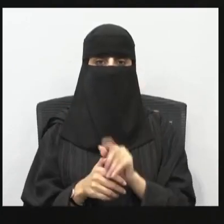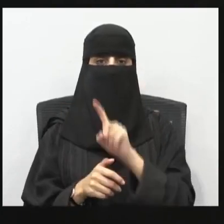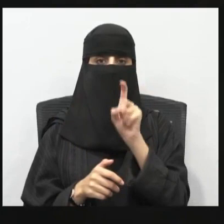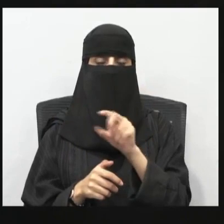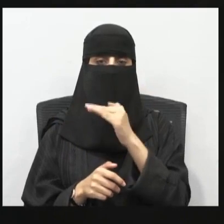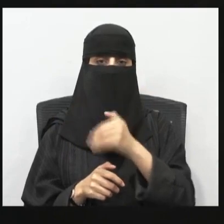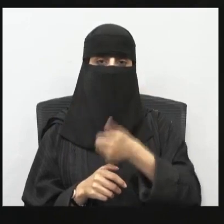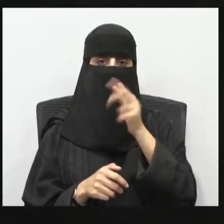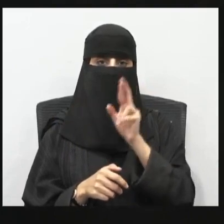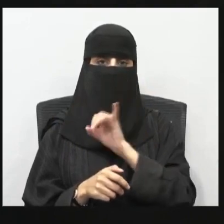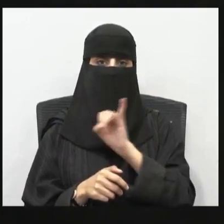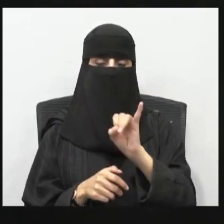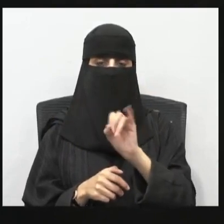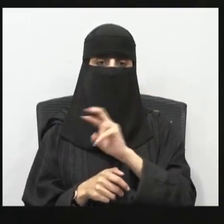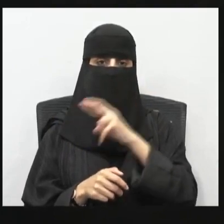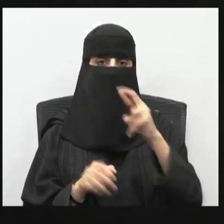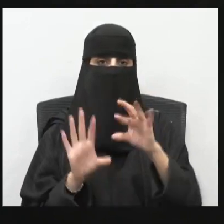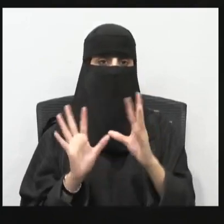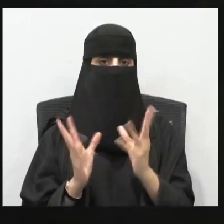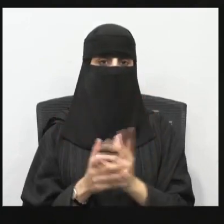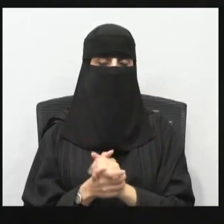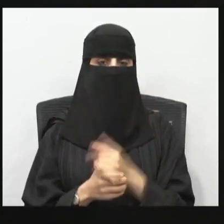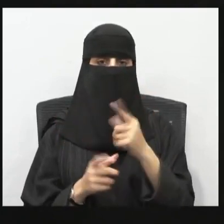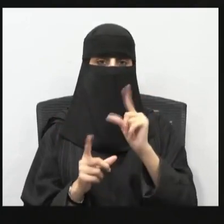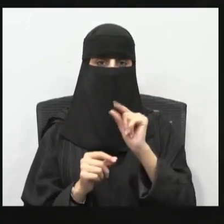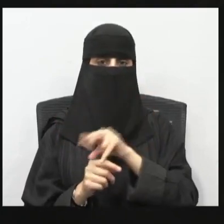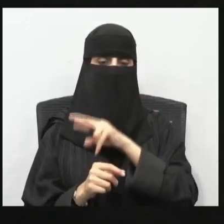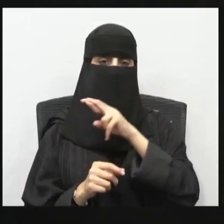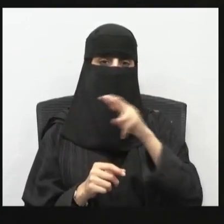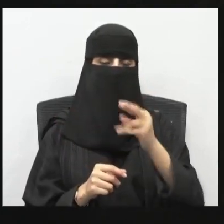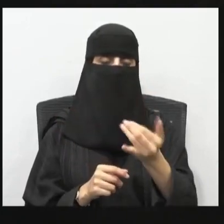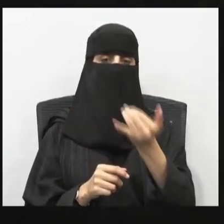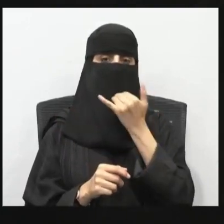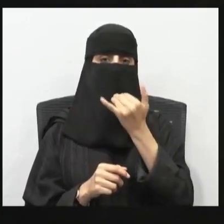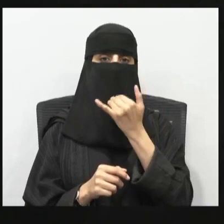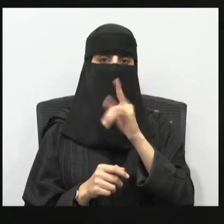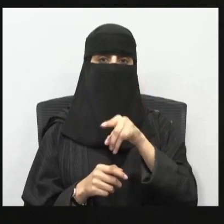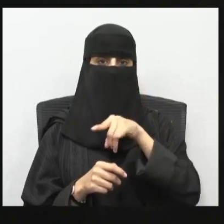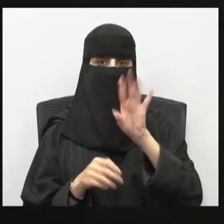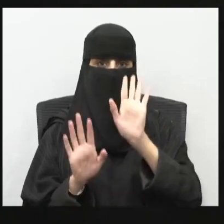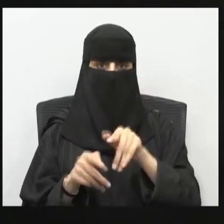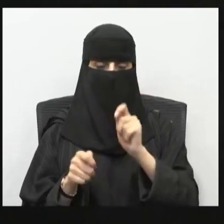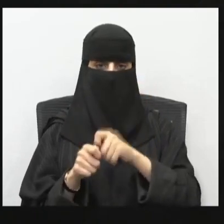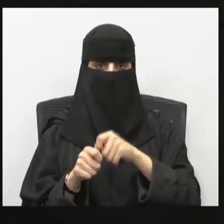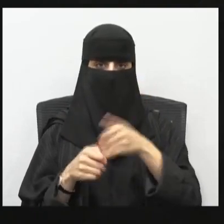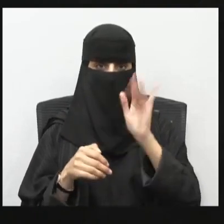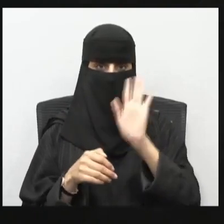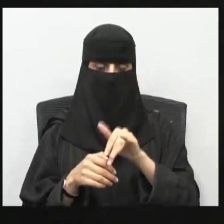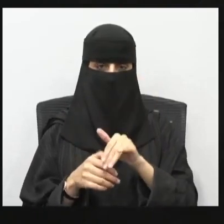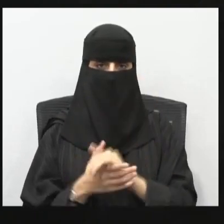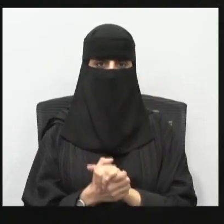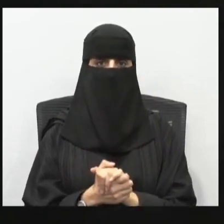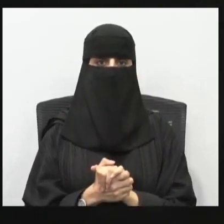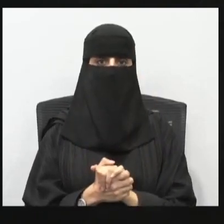حازم رد بضحك وقال كان ضاحكا ويقول طائره تطير فكان يعتقد